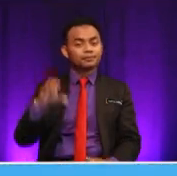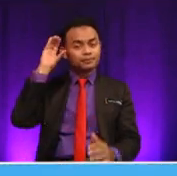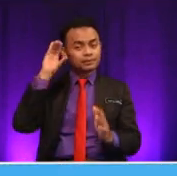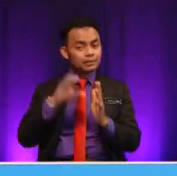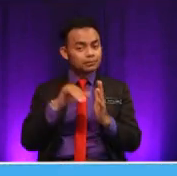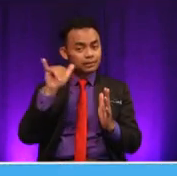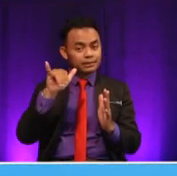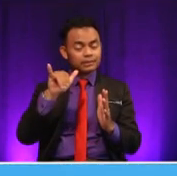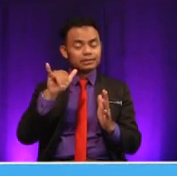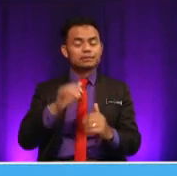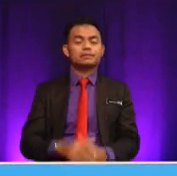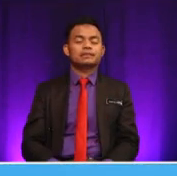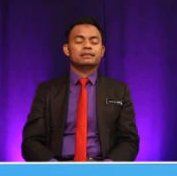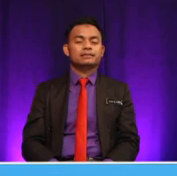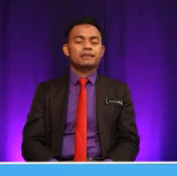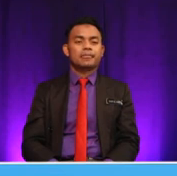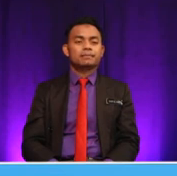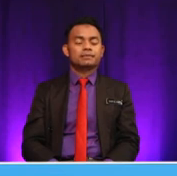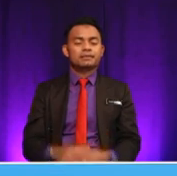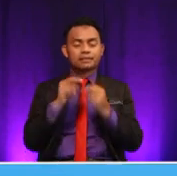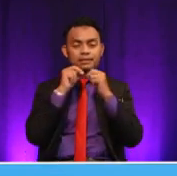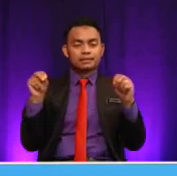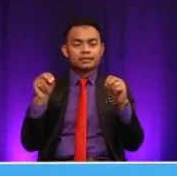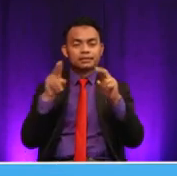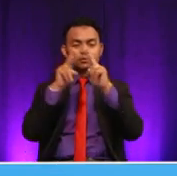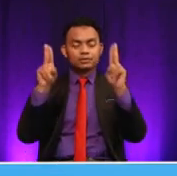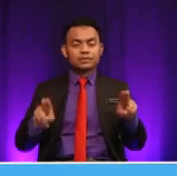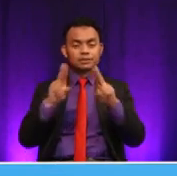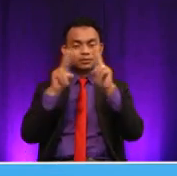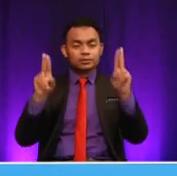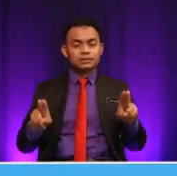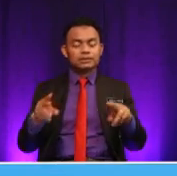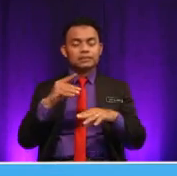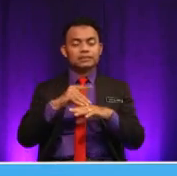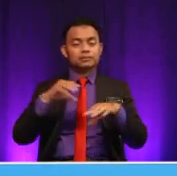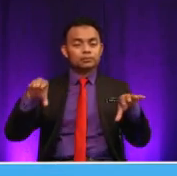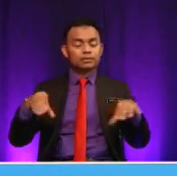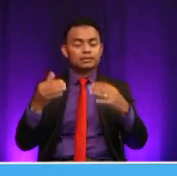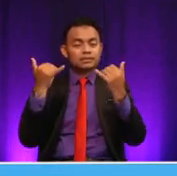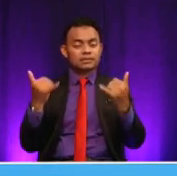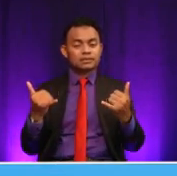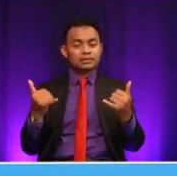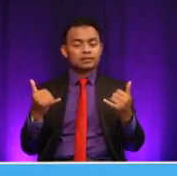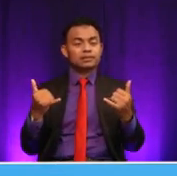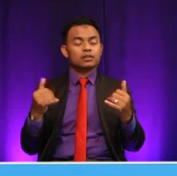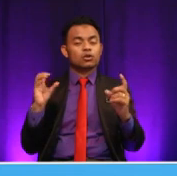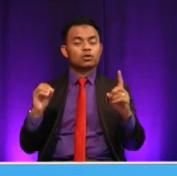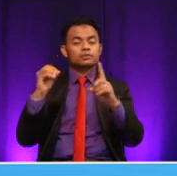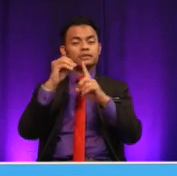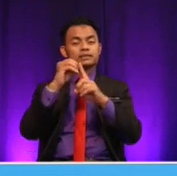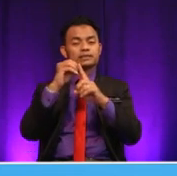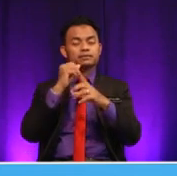tujuan ujian di atas di laksanakan tadi dia enggak tahu nama hujan betul sekarang tidak tahu objektif ataupun